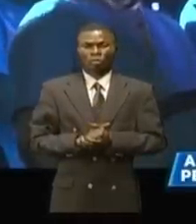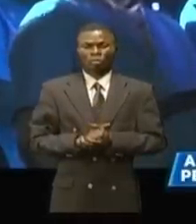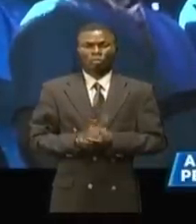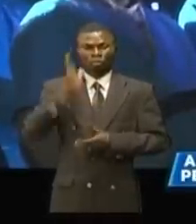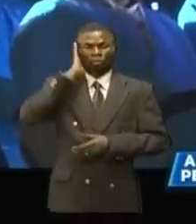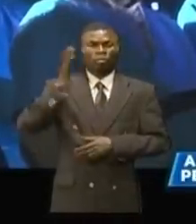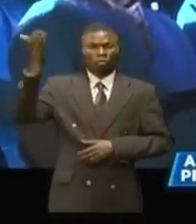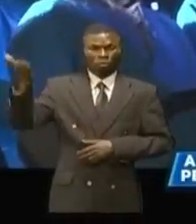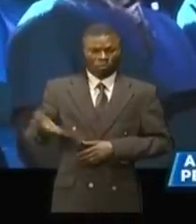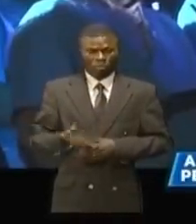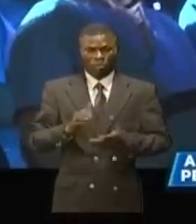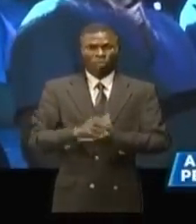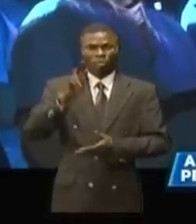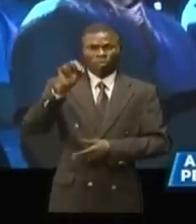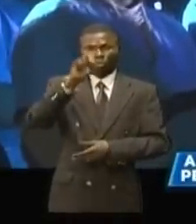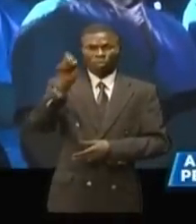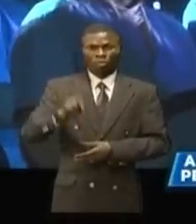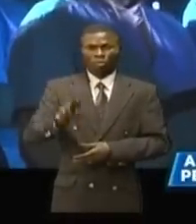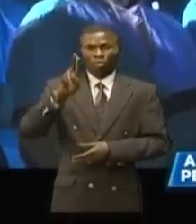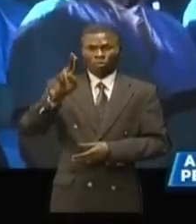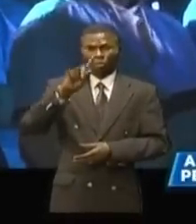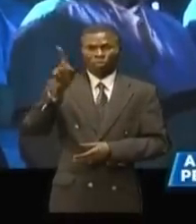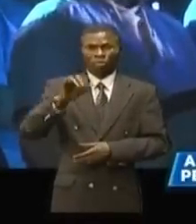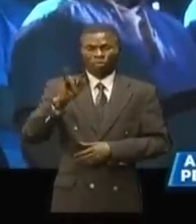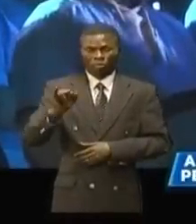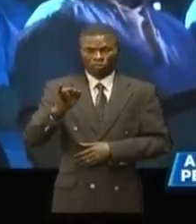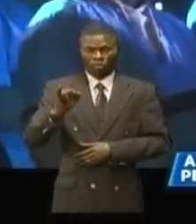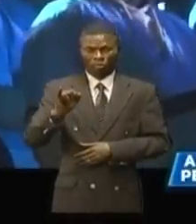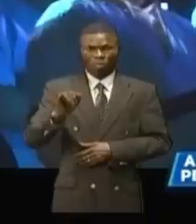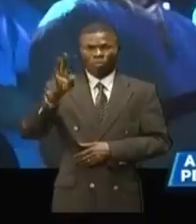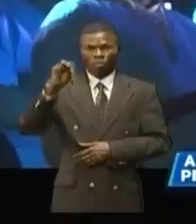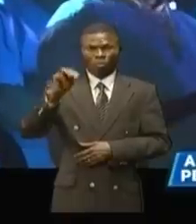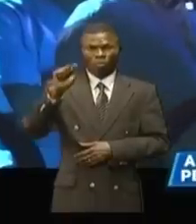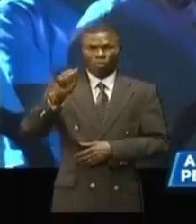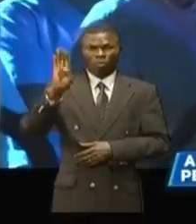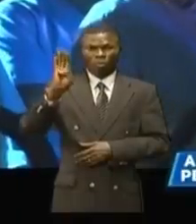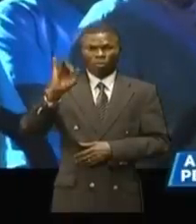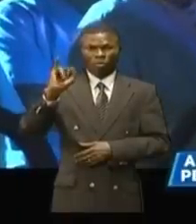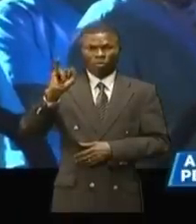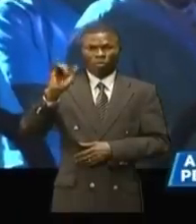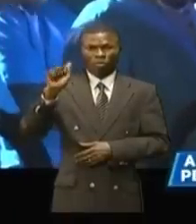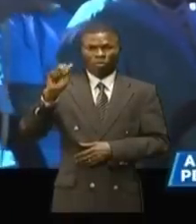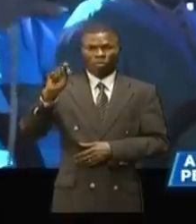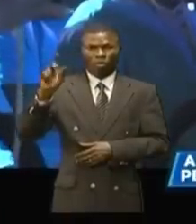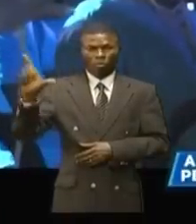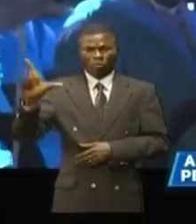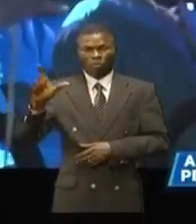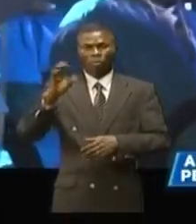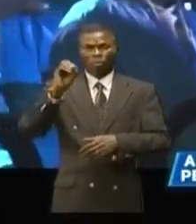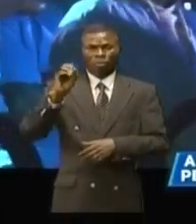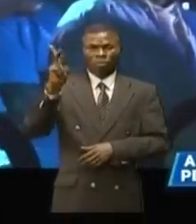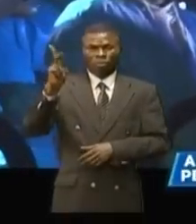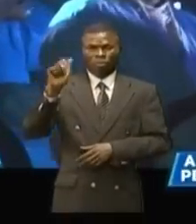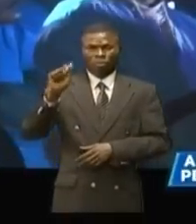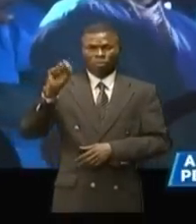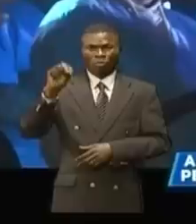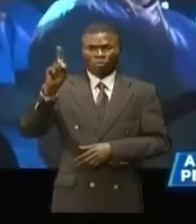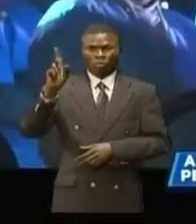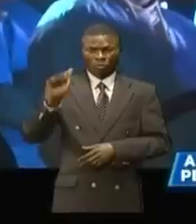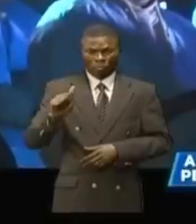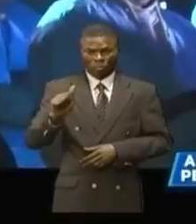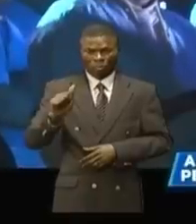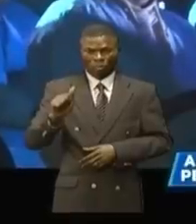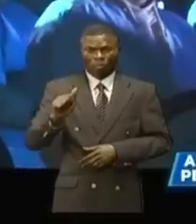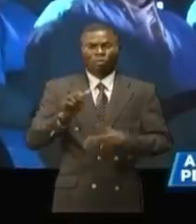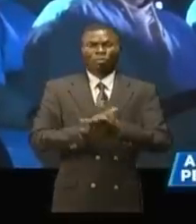bienvenue. Zunzi Mabiala, alias Mala, Okanda Kinumbi,